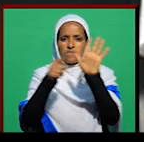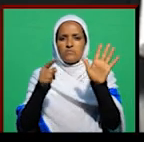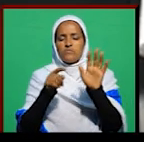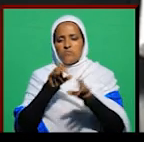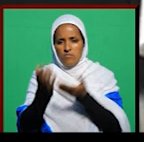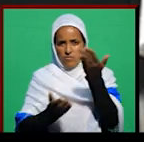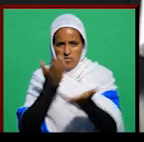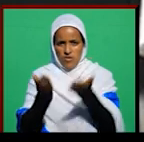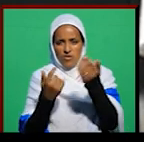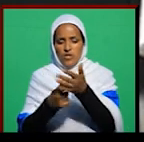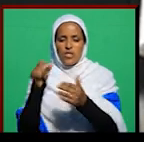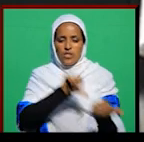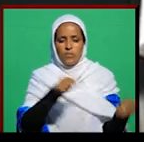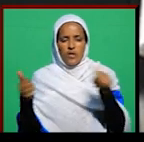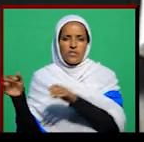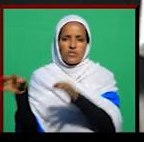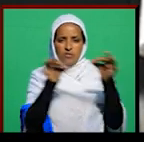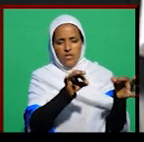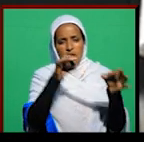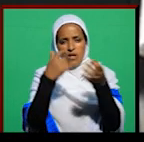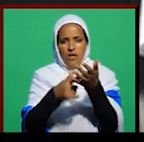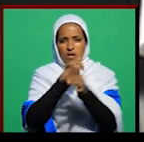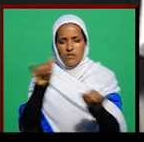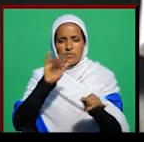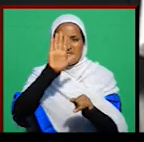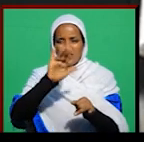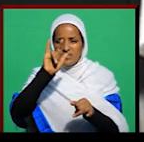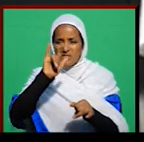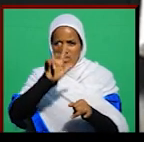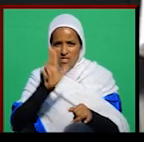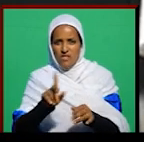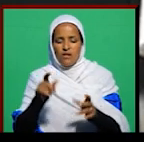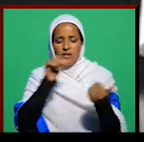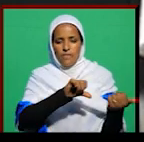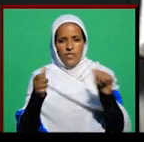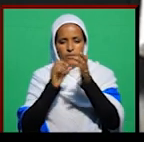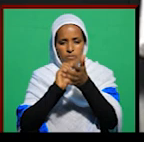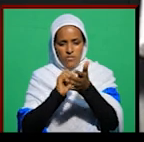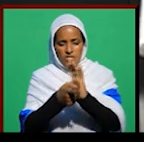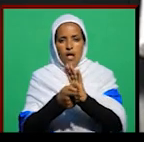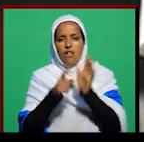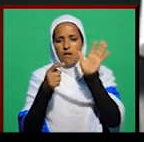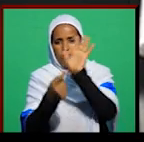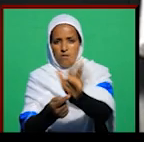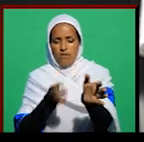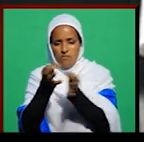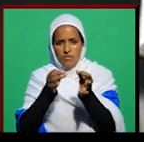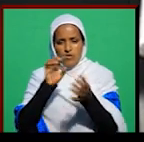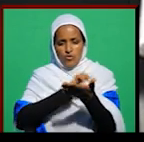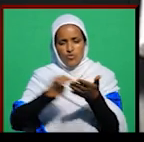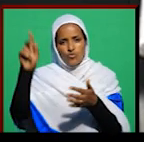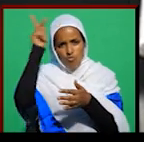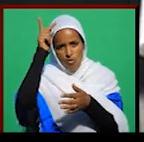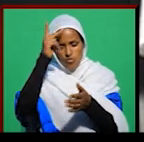አገልግሏል። በዘመነ ሐዲስ ግን ጥምቀት ተተክቶበታል። ይህንም ግዝረት የጥምቀት ምሳሌ እንደሆነ ሲያስረዳ ሐዋርያው ቅዱስ